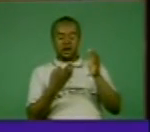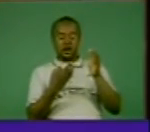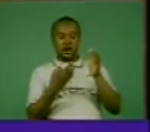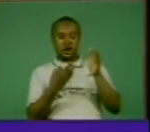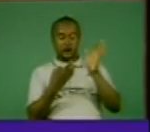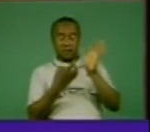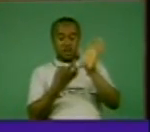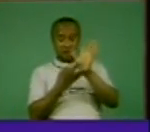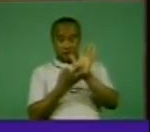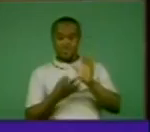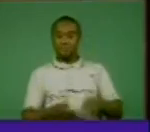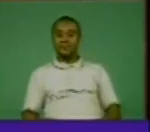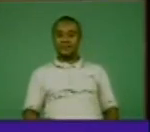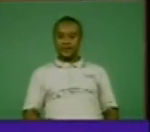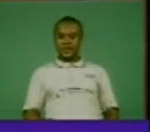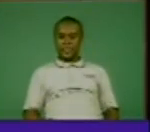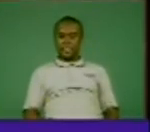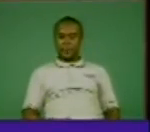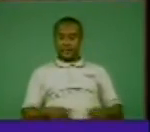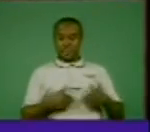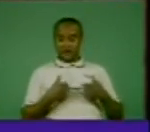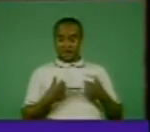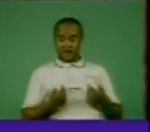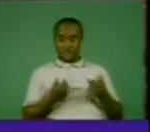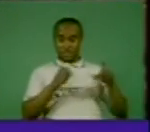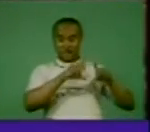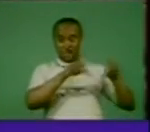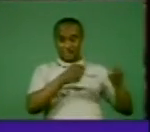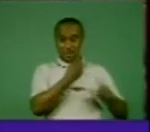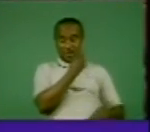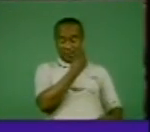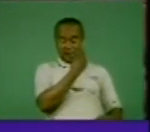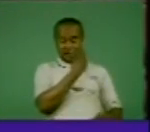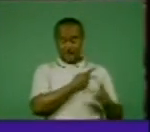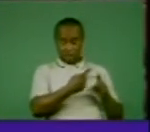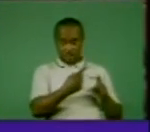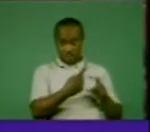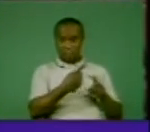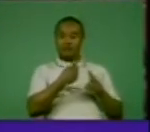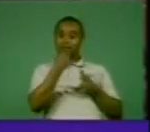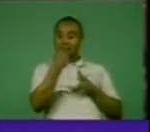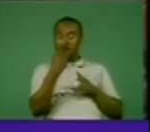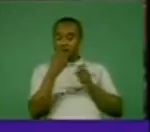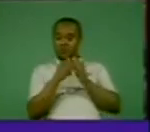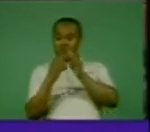zina kura 7 isipokuwa ibara ya 100, ibara ya 119.